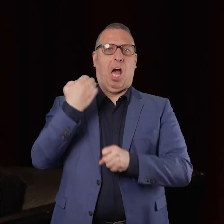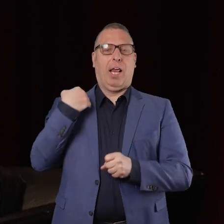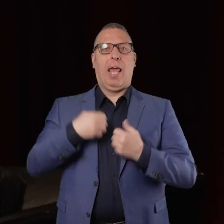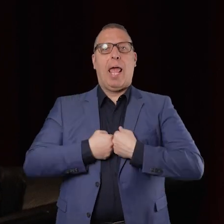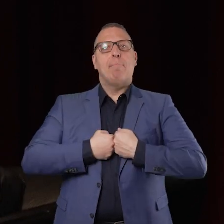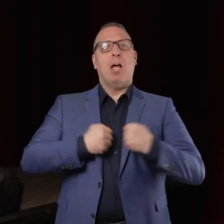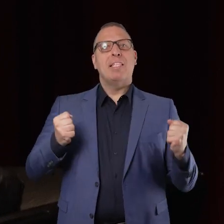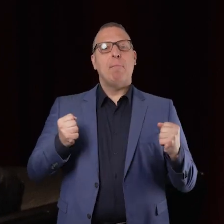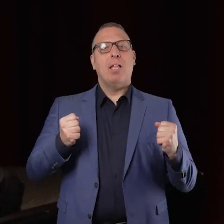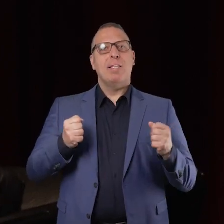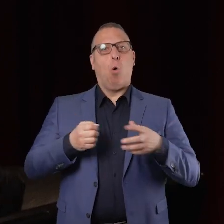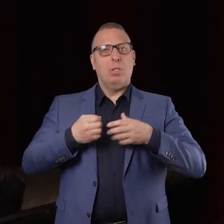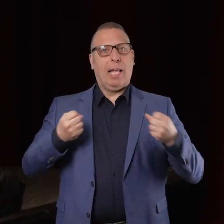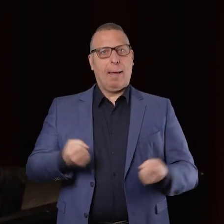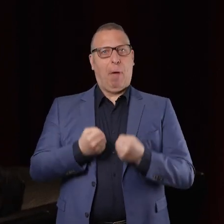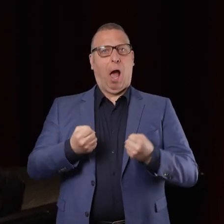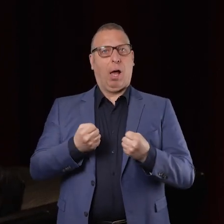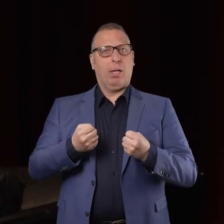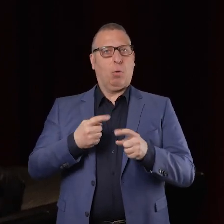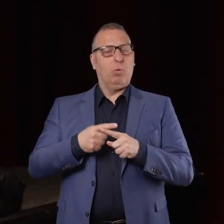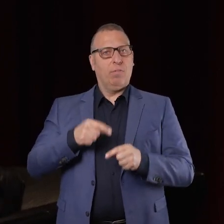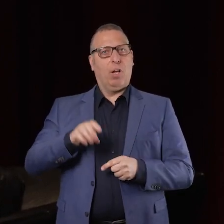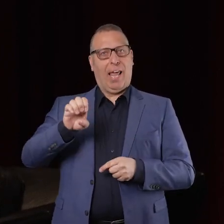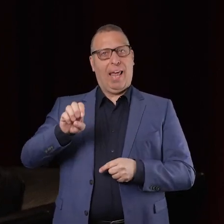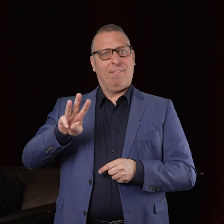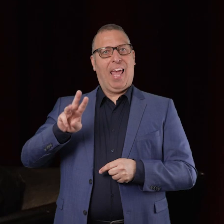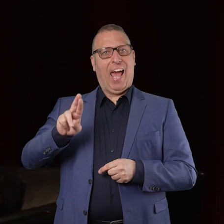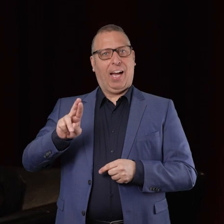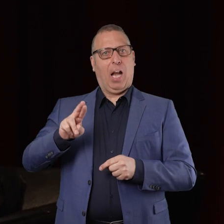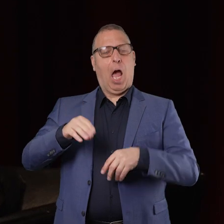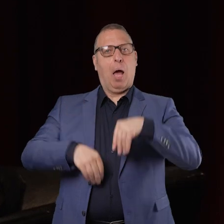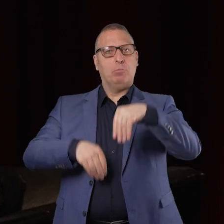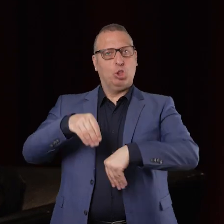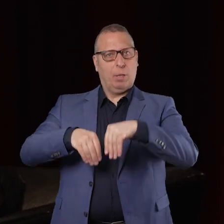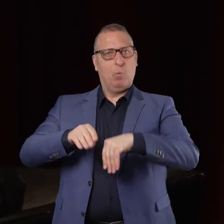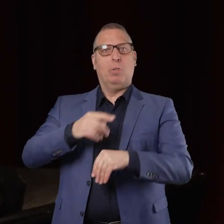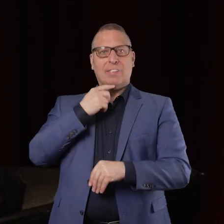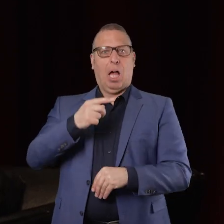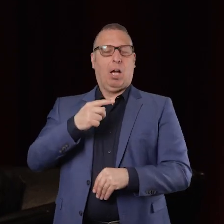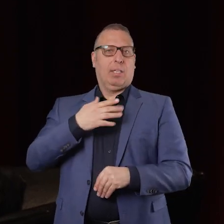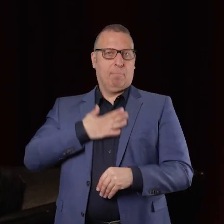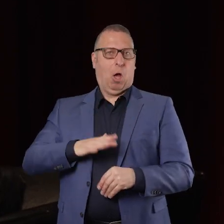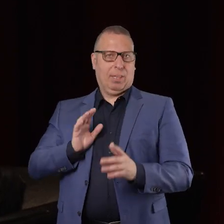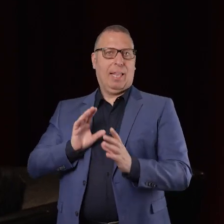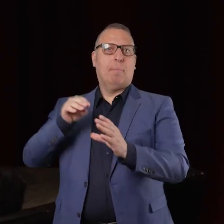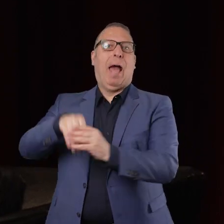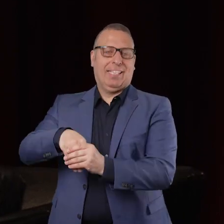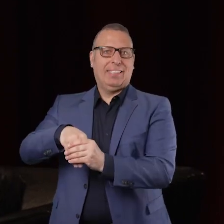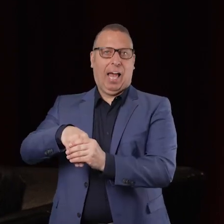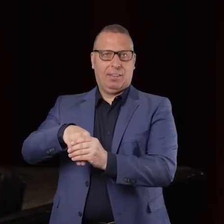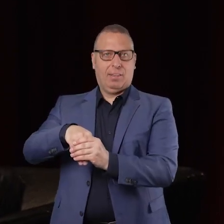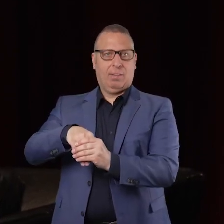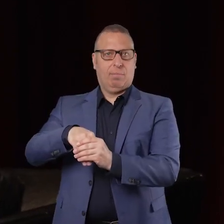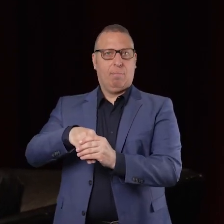Jahren emanzipiert und haben bei der EWR-Abstimmung dort gesehen, dass wir dort mit dabei